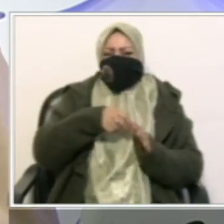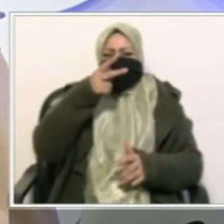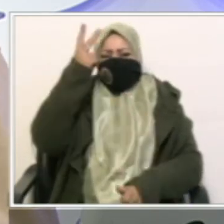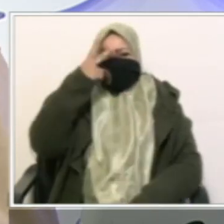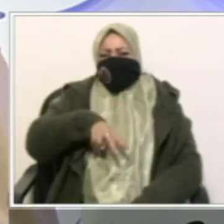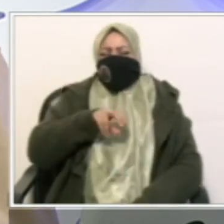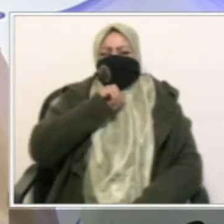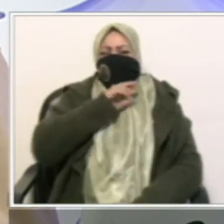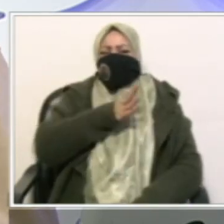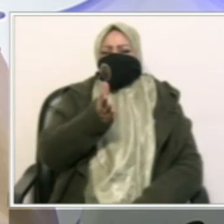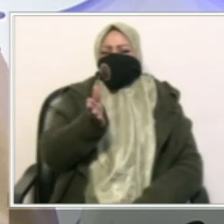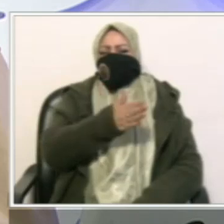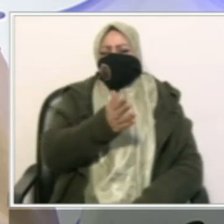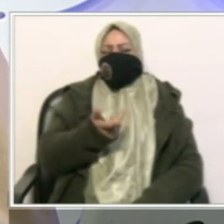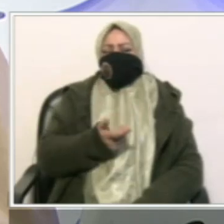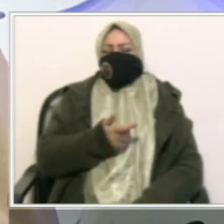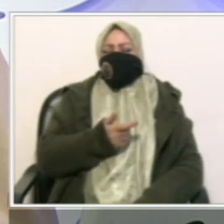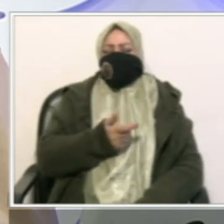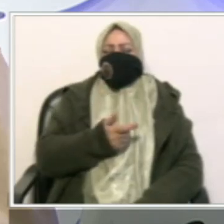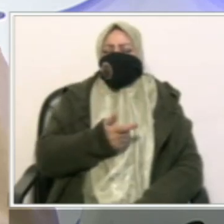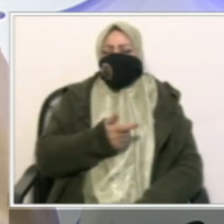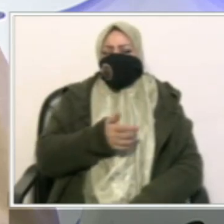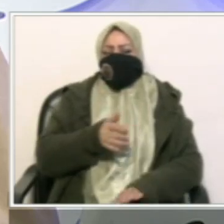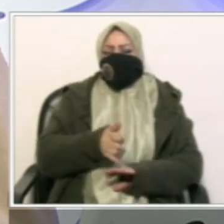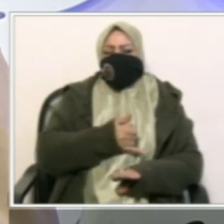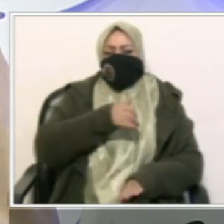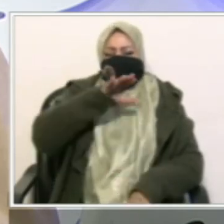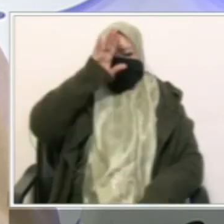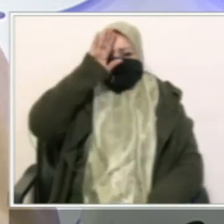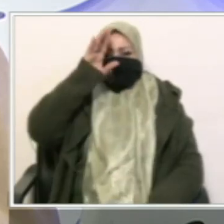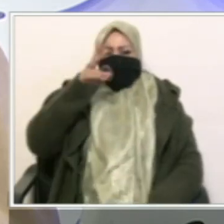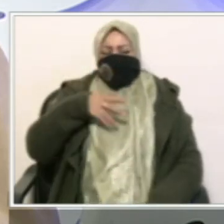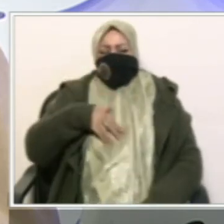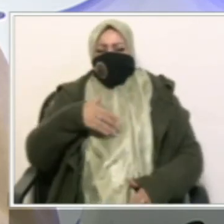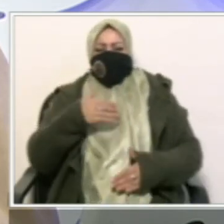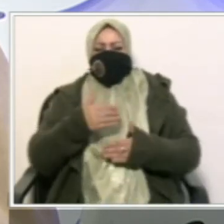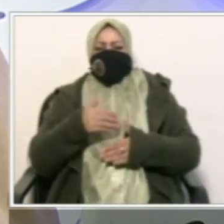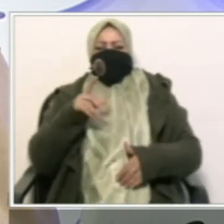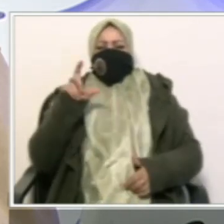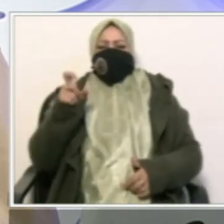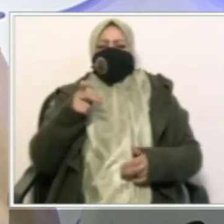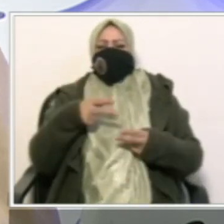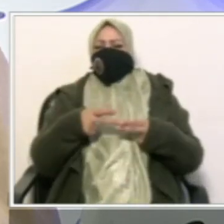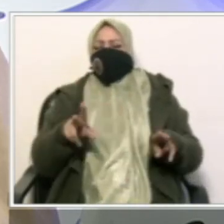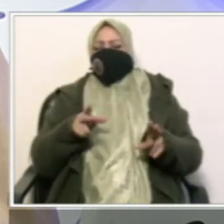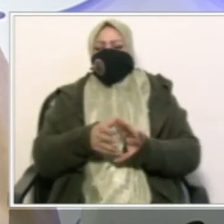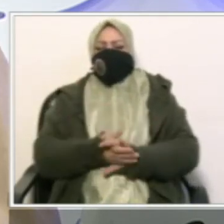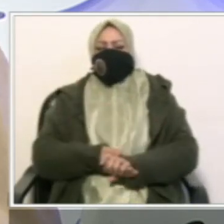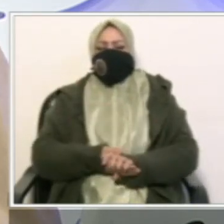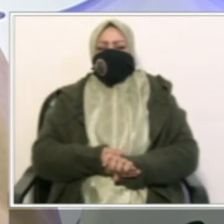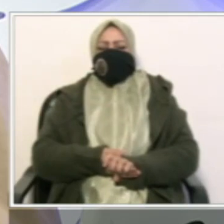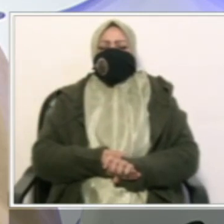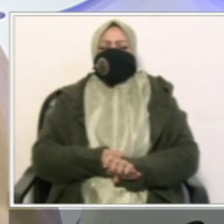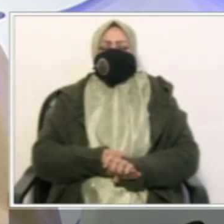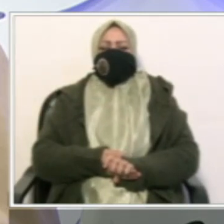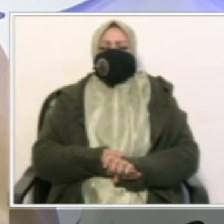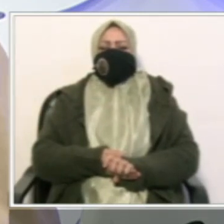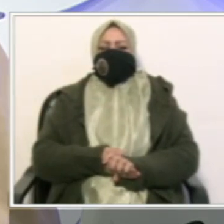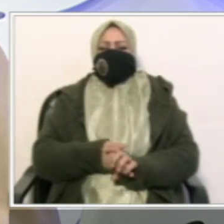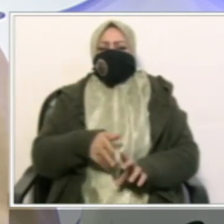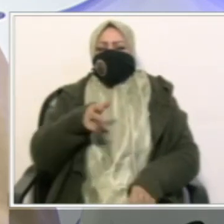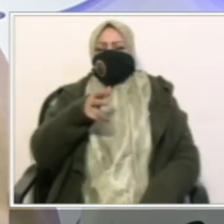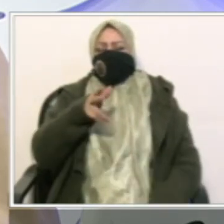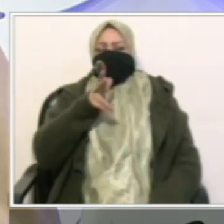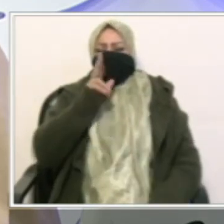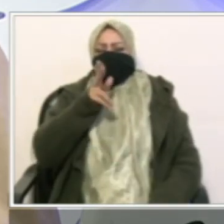المالك الذريعة تفتح، يعني الخمر يتخذ من العنب،